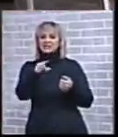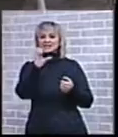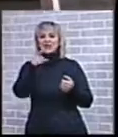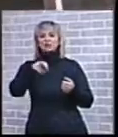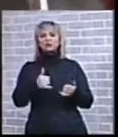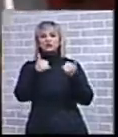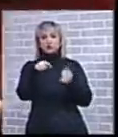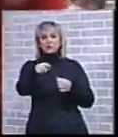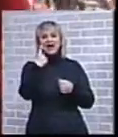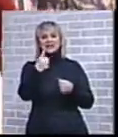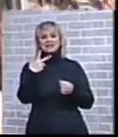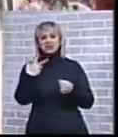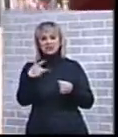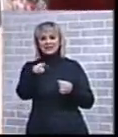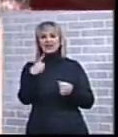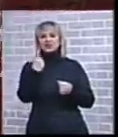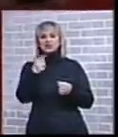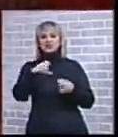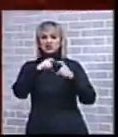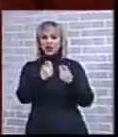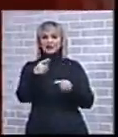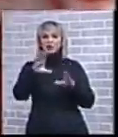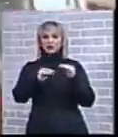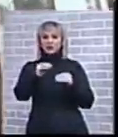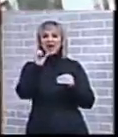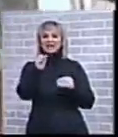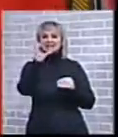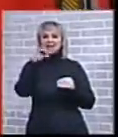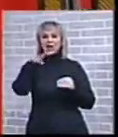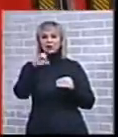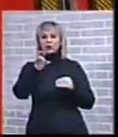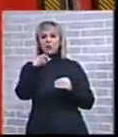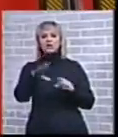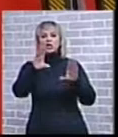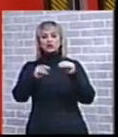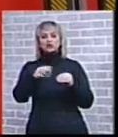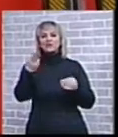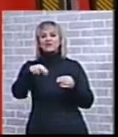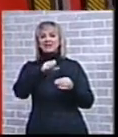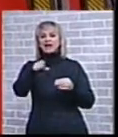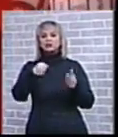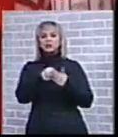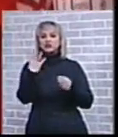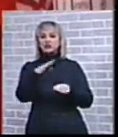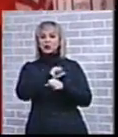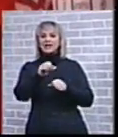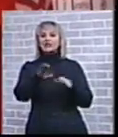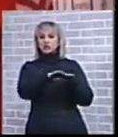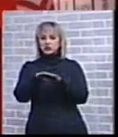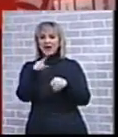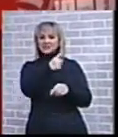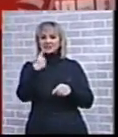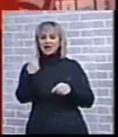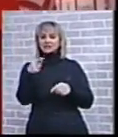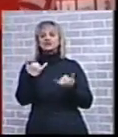и уступили 1-3. Единственная шайба на счету Алексея Савинова. Счет финальной серии до 4 побед стал ничейным –